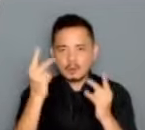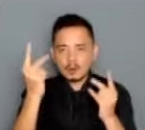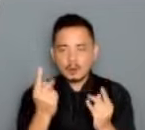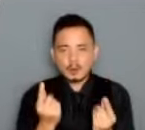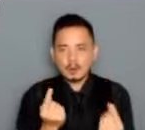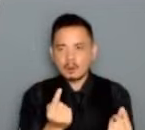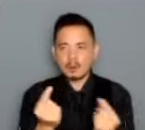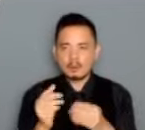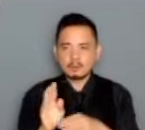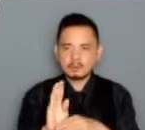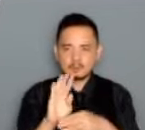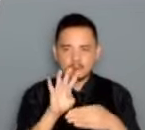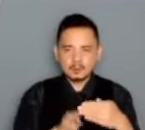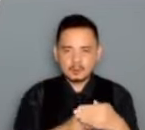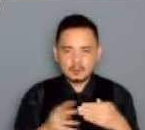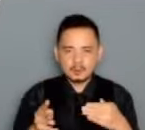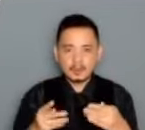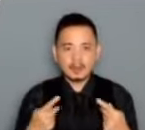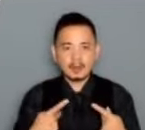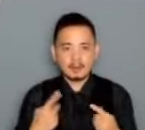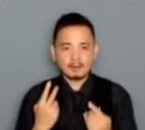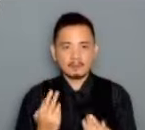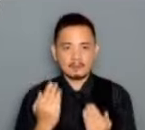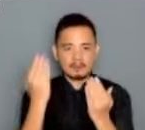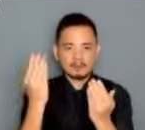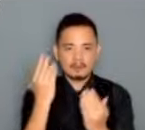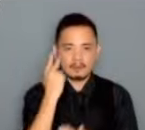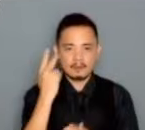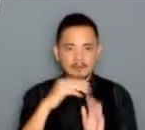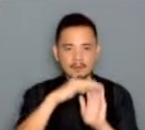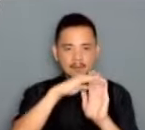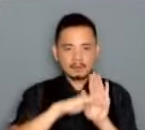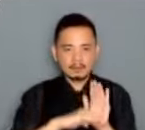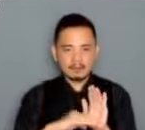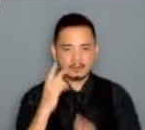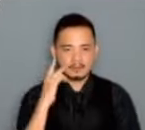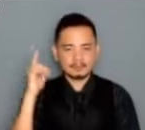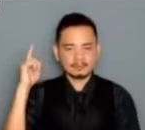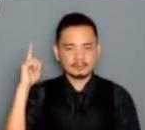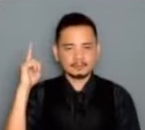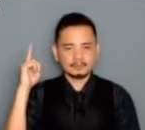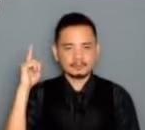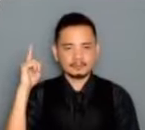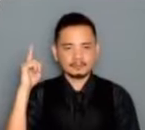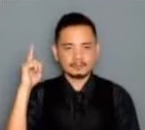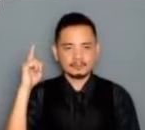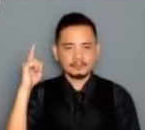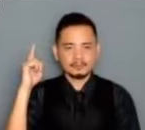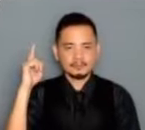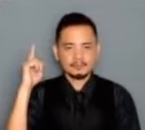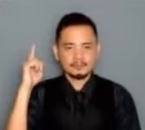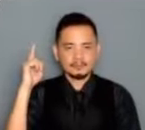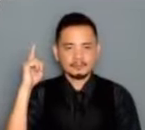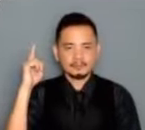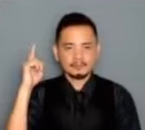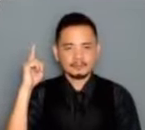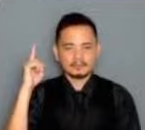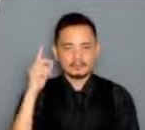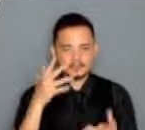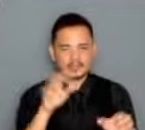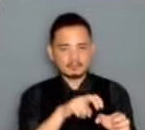nagbitiw noon sa gabinete, gaya ni na dating Vice President Salvador Laurel, Joseph Estrada, Gloria Macapagal Arroyo, Teofisto